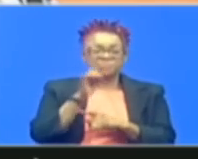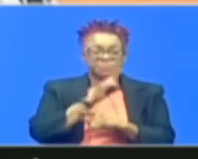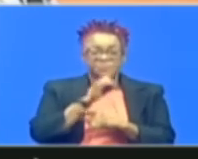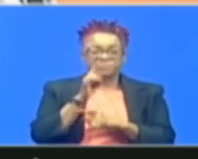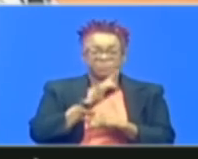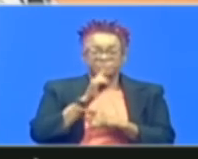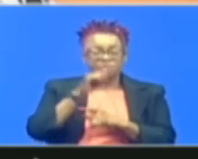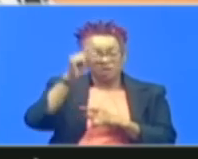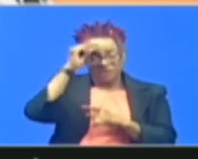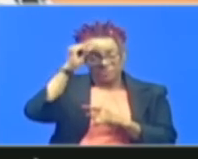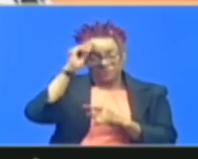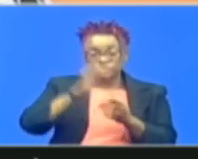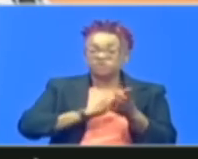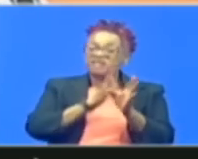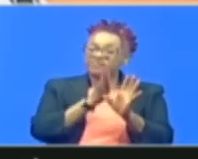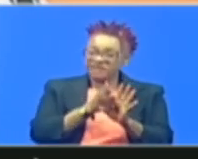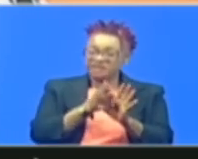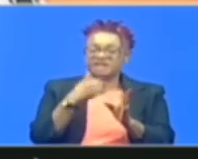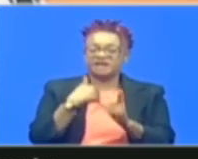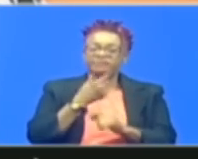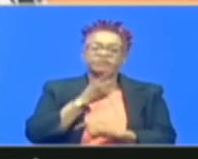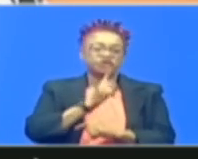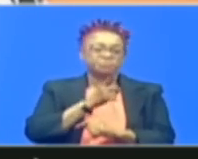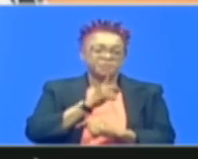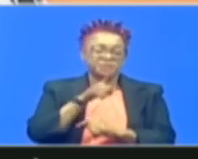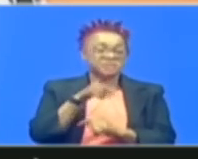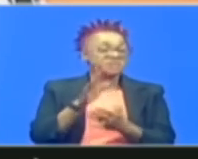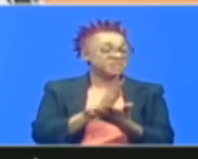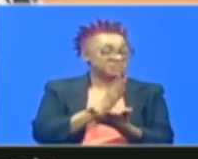kuingilia kati na kuleta nidhamu katika sekta hii